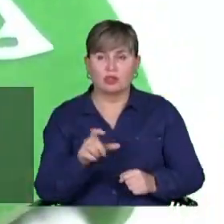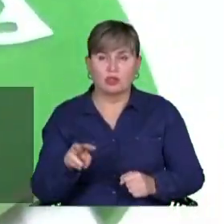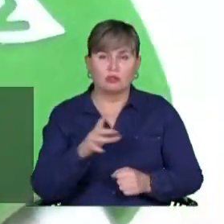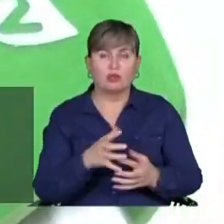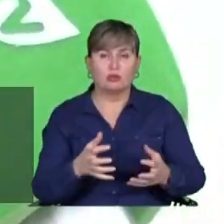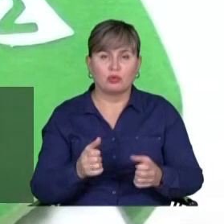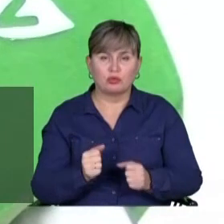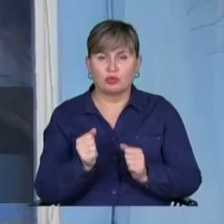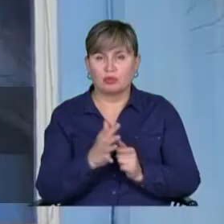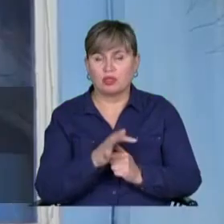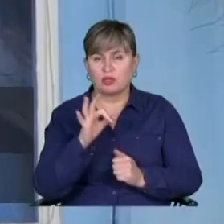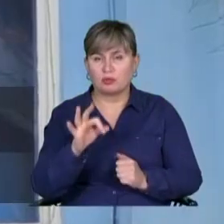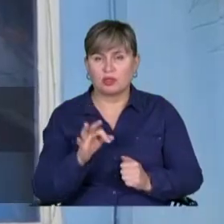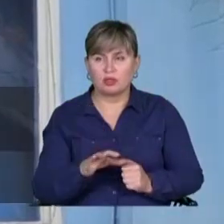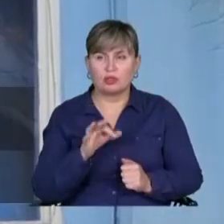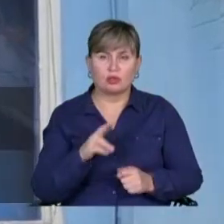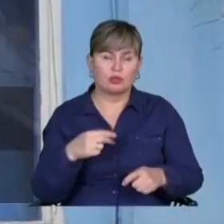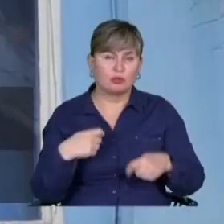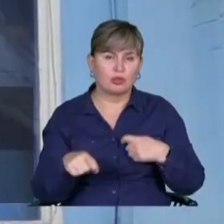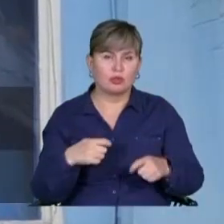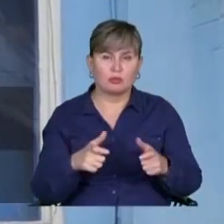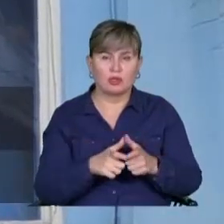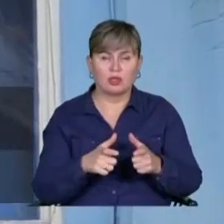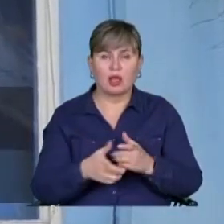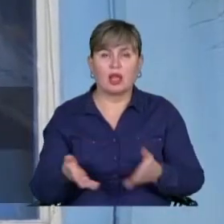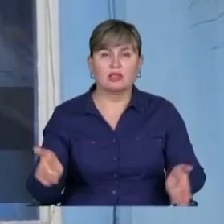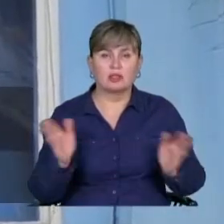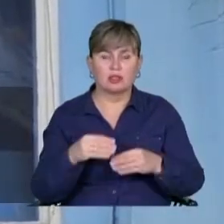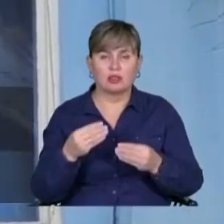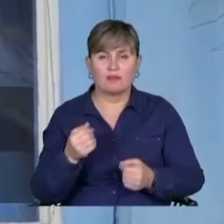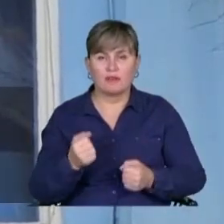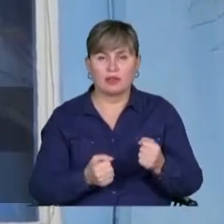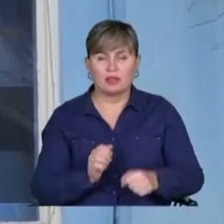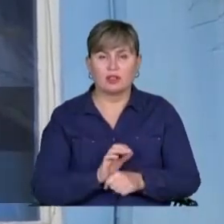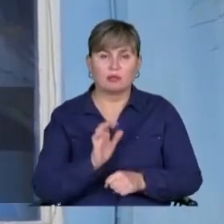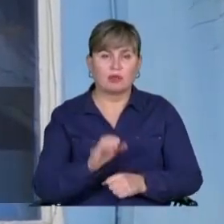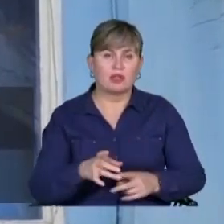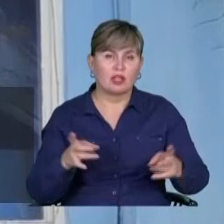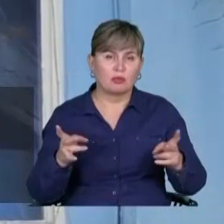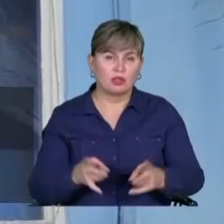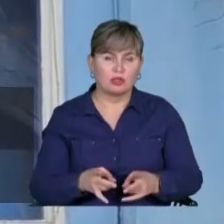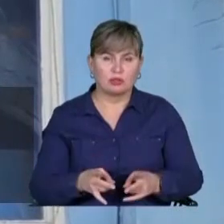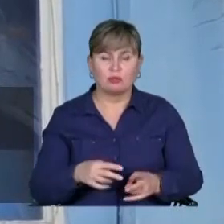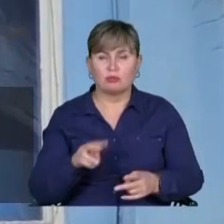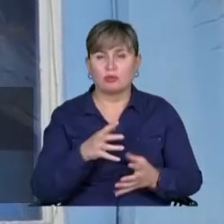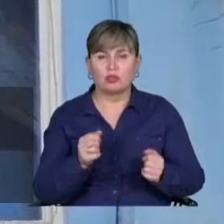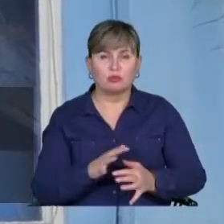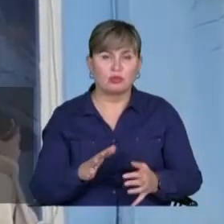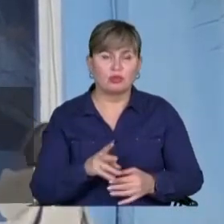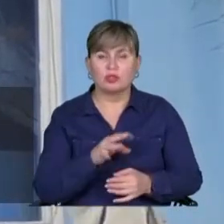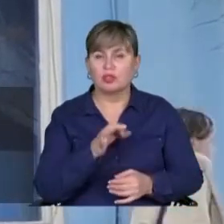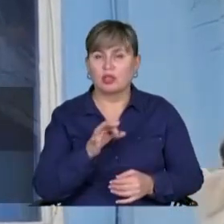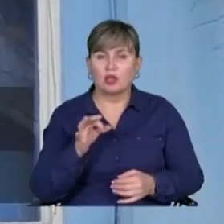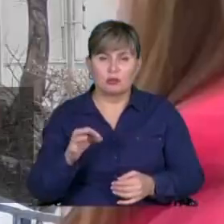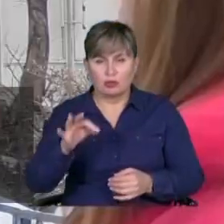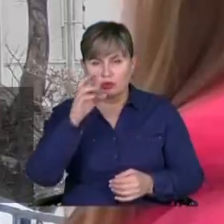получаем лишь 15% от проданного билета. Остальные мы даем водителям, направляем на необходимые нужды. Мы не получаем ни копейки от государства,